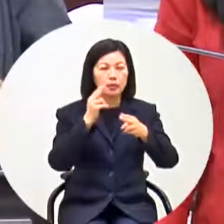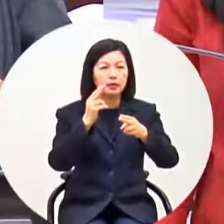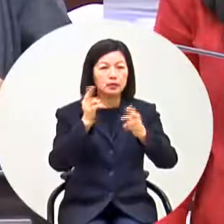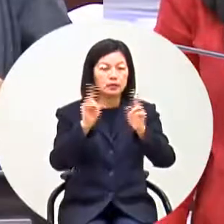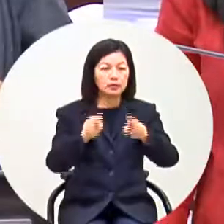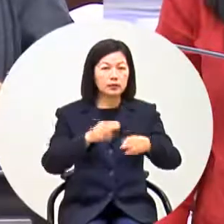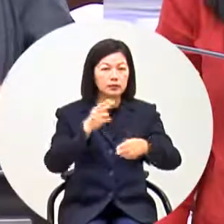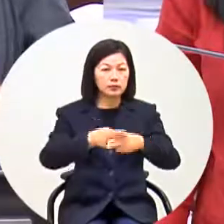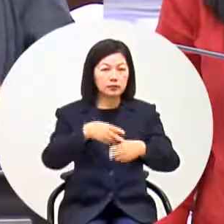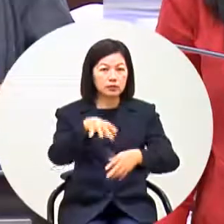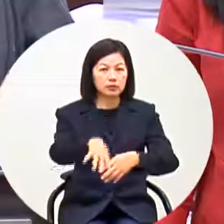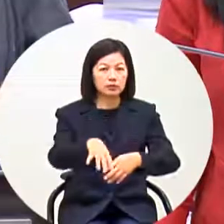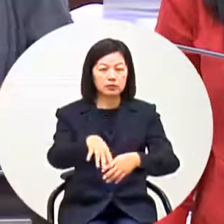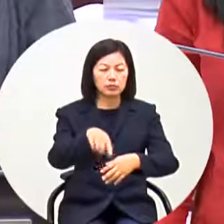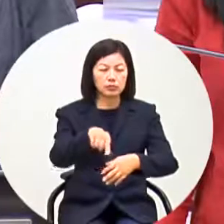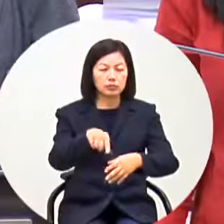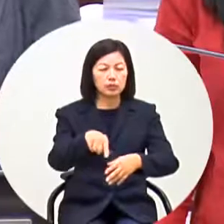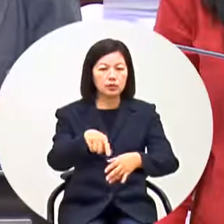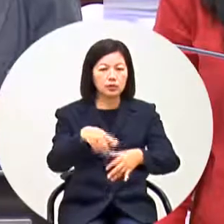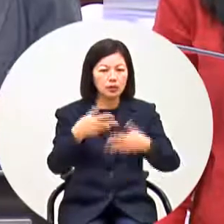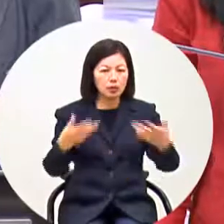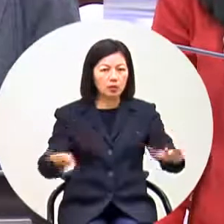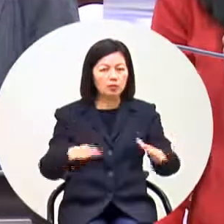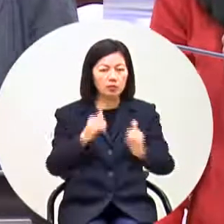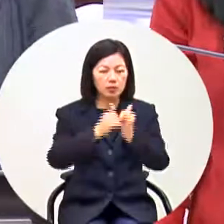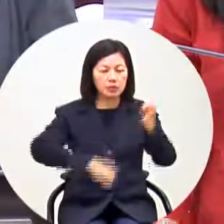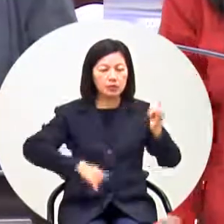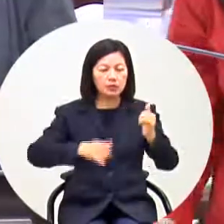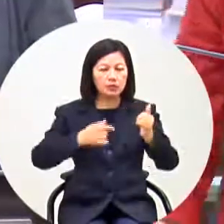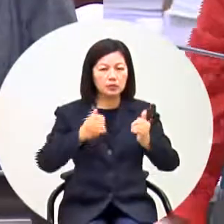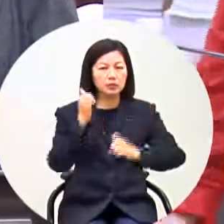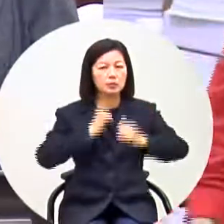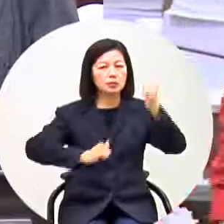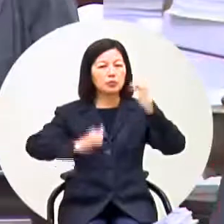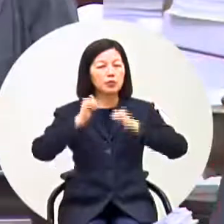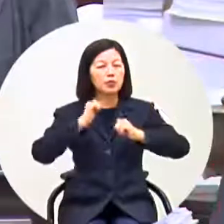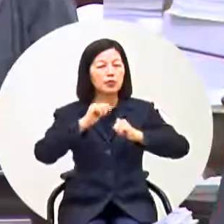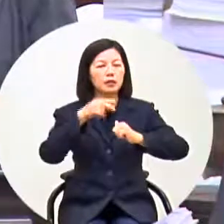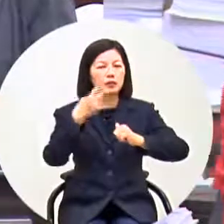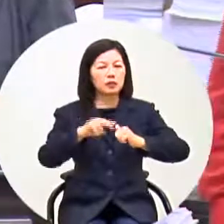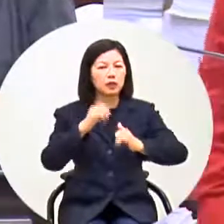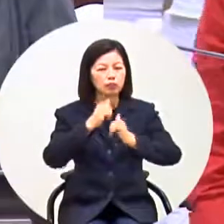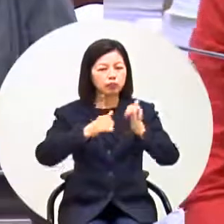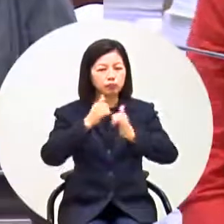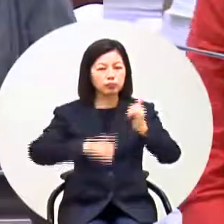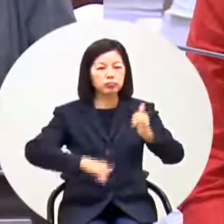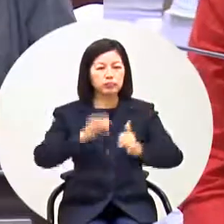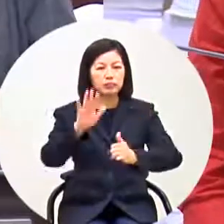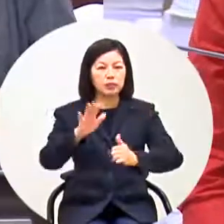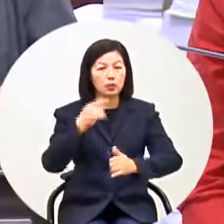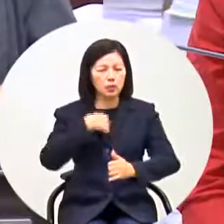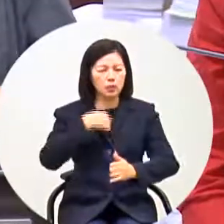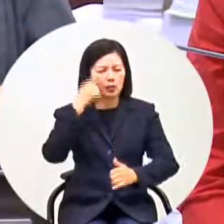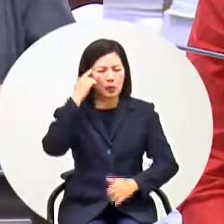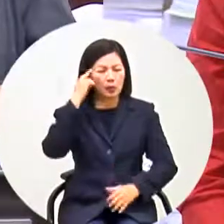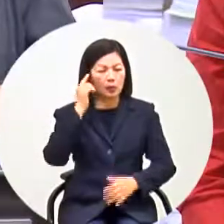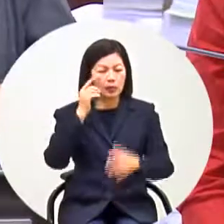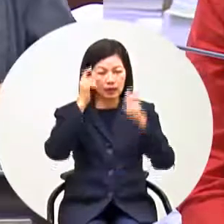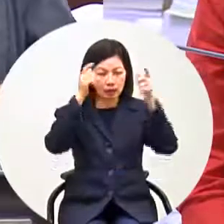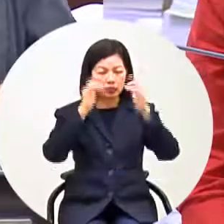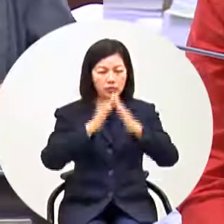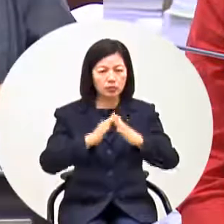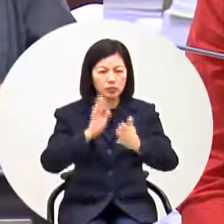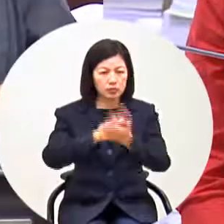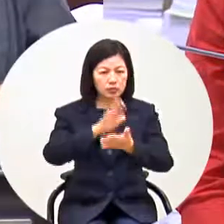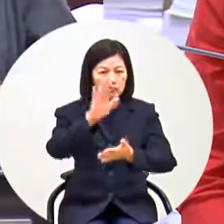历史的过程跟故事，那我们会认为高雄市在未来，我们在整个